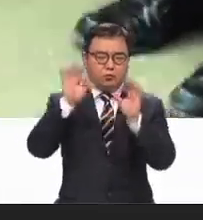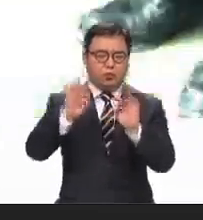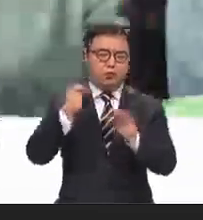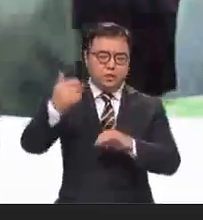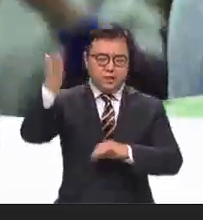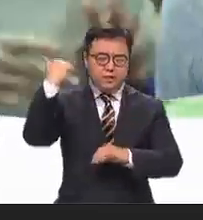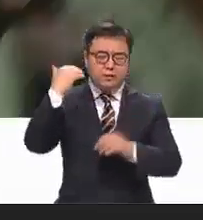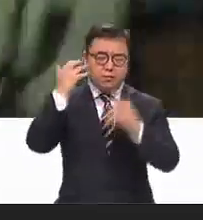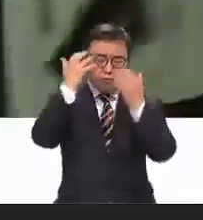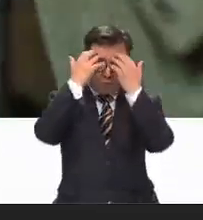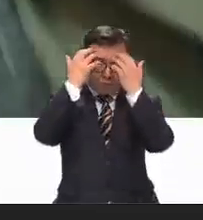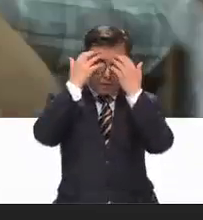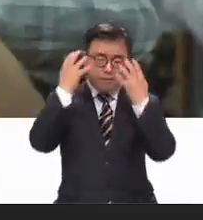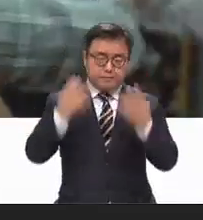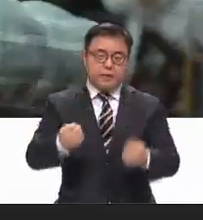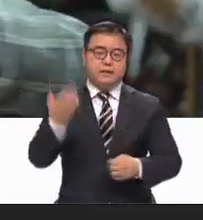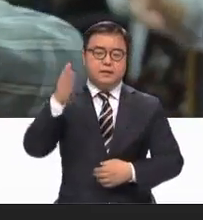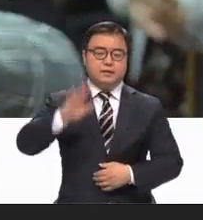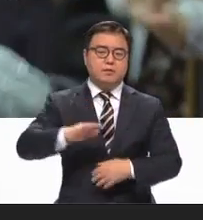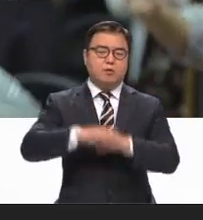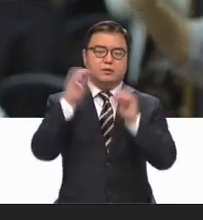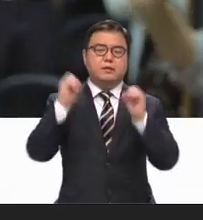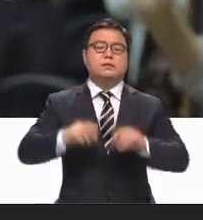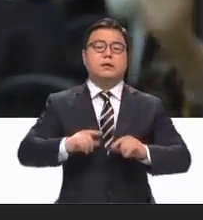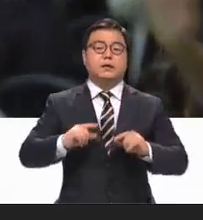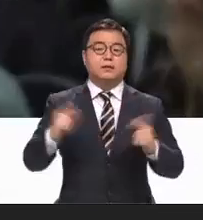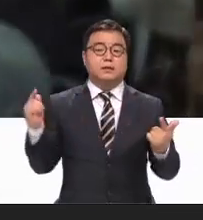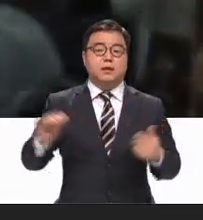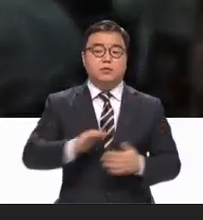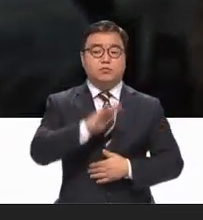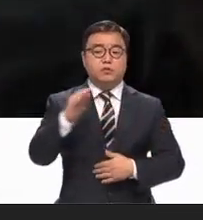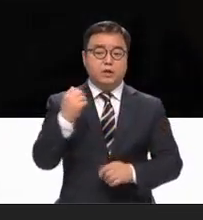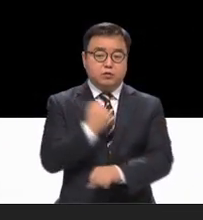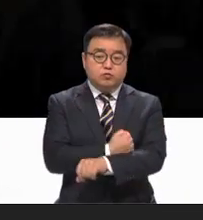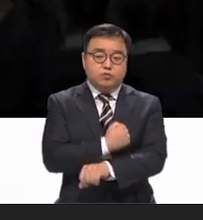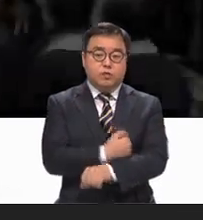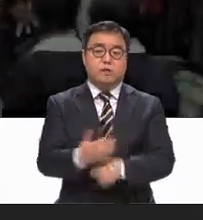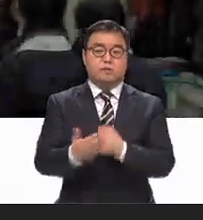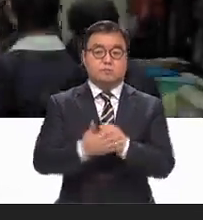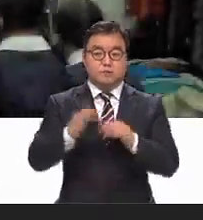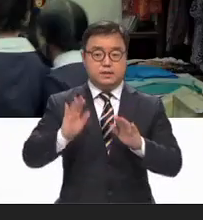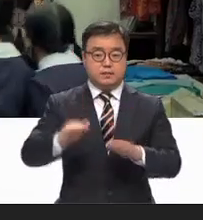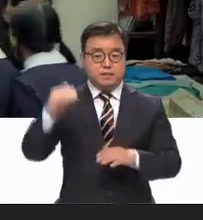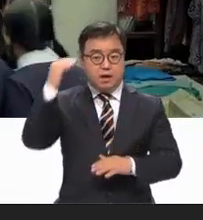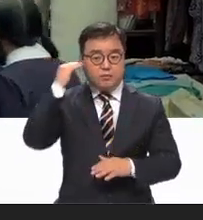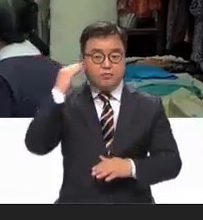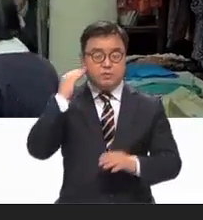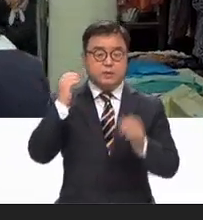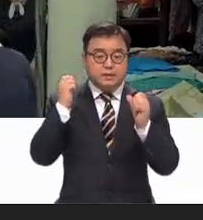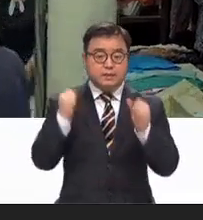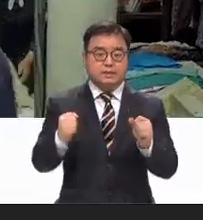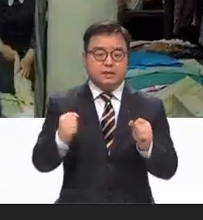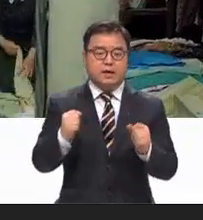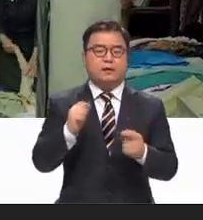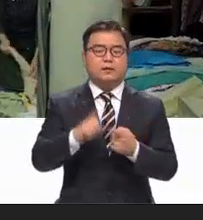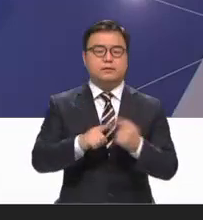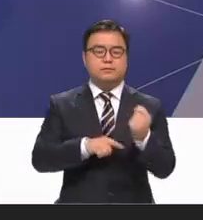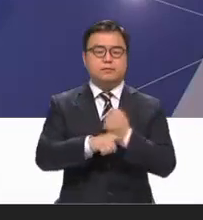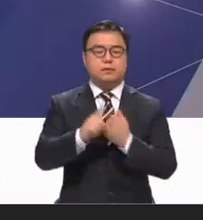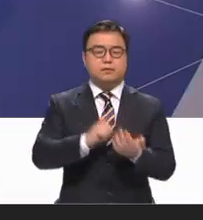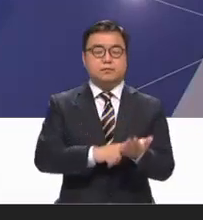삶은 헛되지 않았다. 우리가 고생했기 때문에 오늘날 이 한국이 있는 것이다 라는 그런 어떤 위안을 줬기 때문에